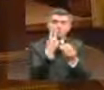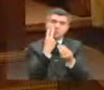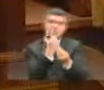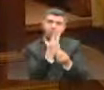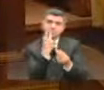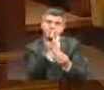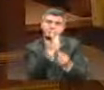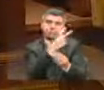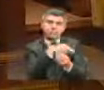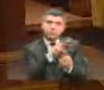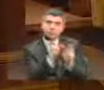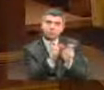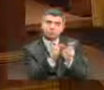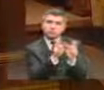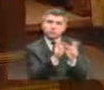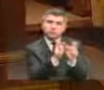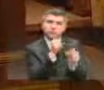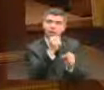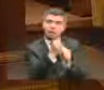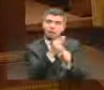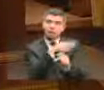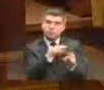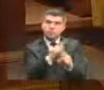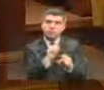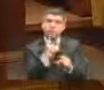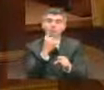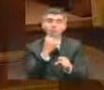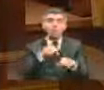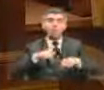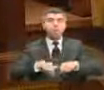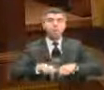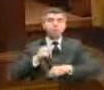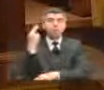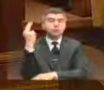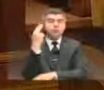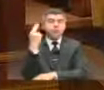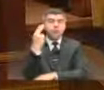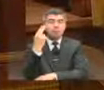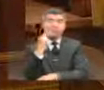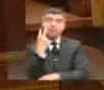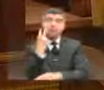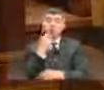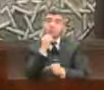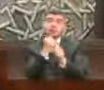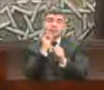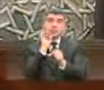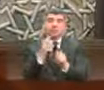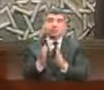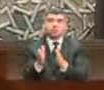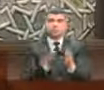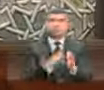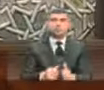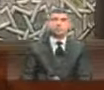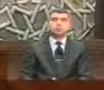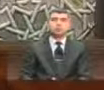عمل ديالنا كاملين، وانتم السيد الوزير هما المسؤولين الاول على هذا العمل. ثم كاين هناك اكتظاظ. شكرا سيد النائب المحترم. شكرا سيد النائب المحترم.